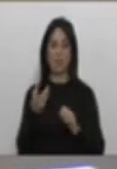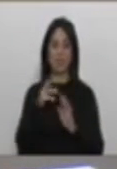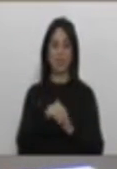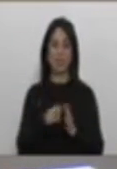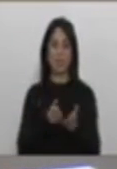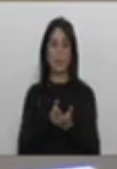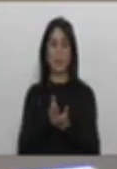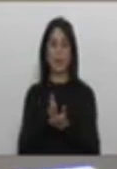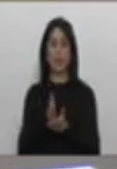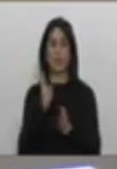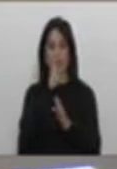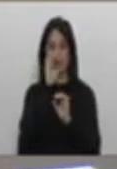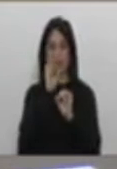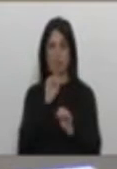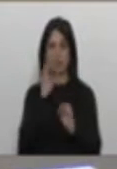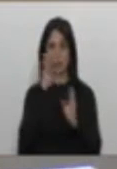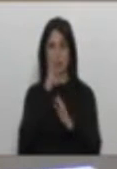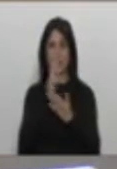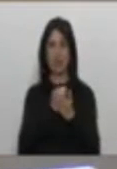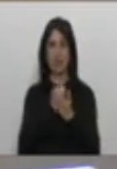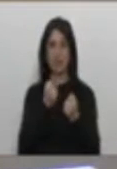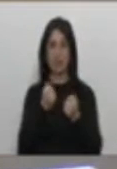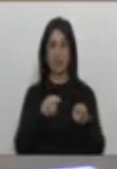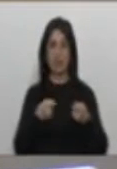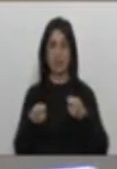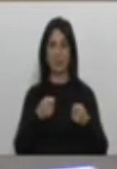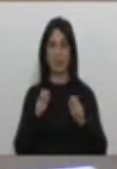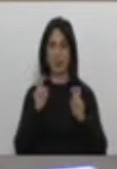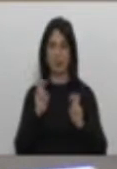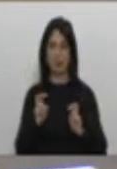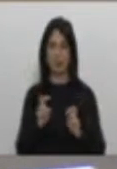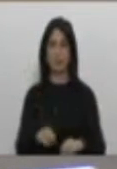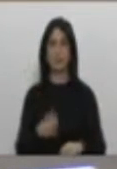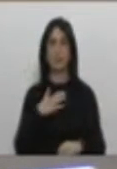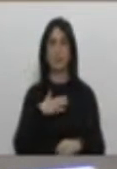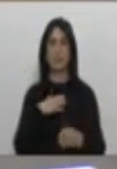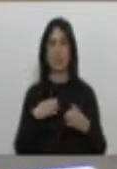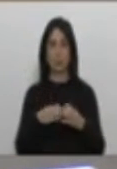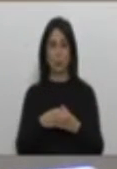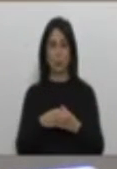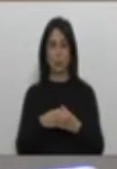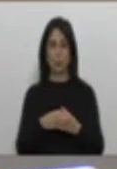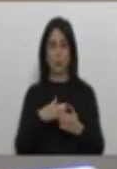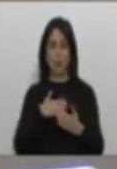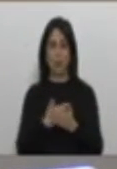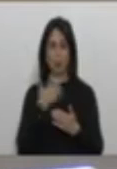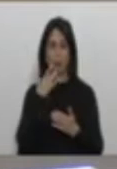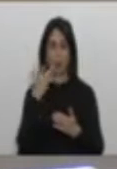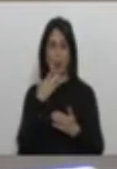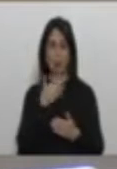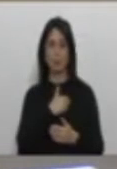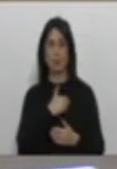მიმართულება, რომელსაც გარემოს დაცვა და ბუნების რესურსების მდგრად მიმართვა ქვია. Ჩვენი გუნდის აქტიური პოლიტიკური